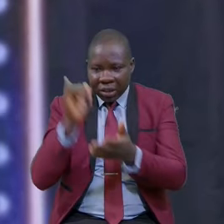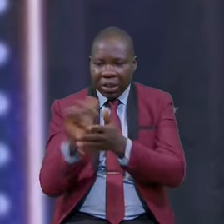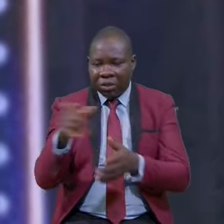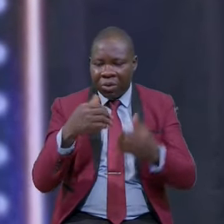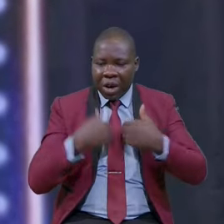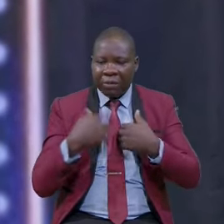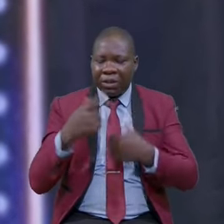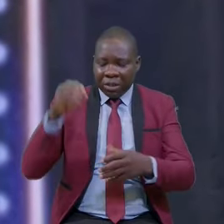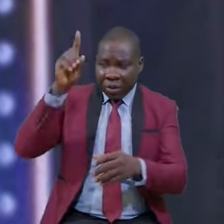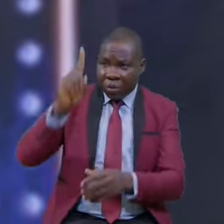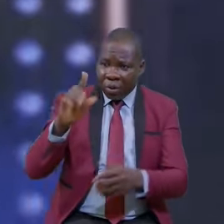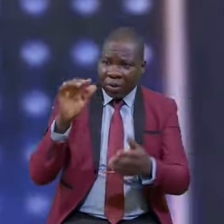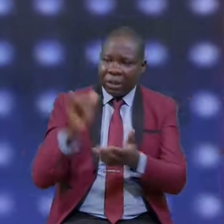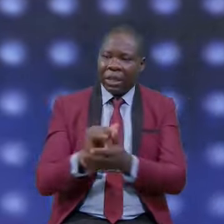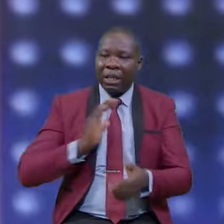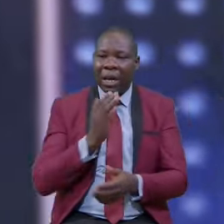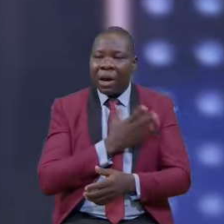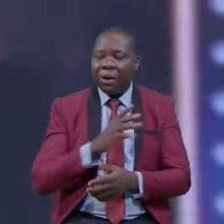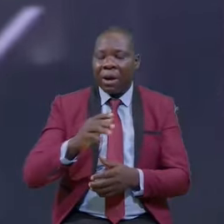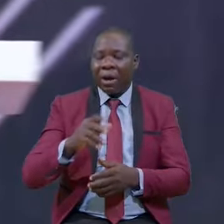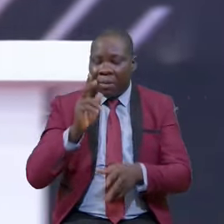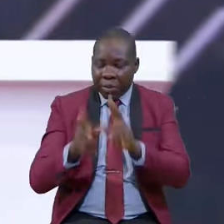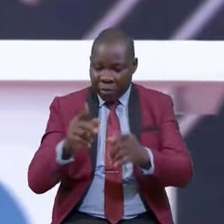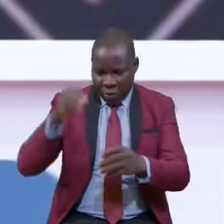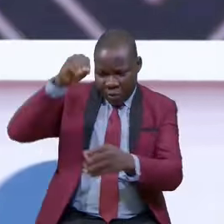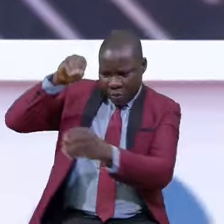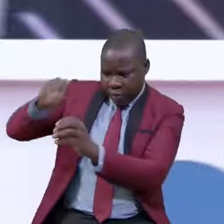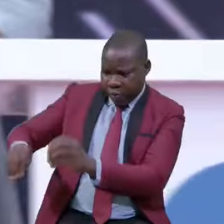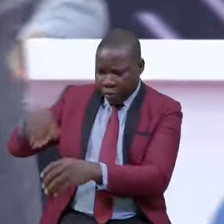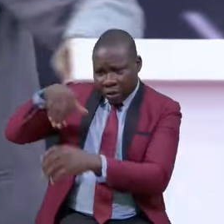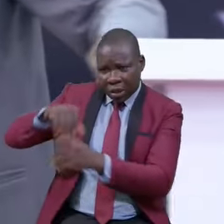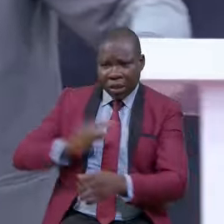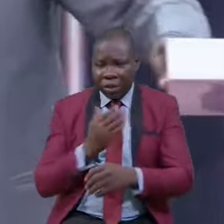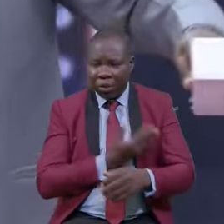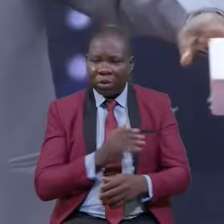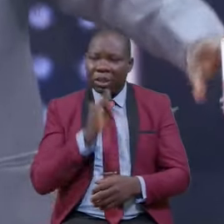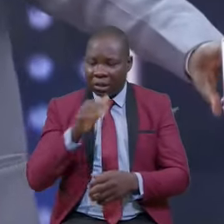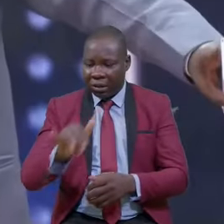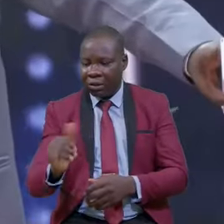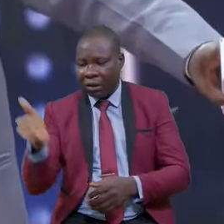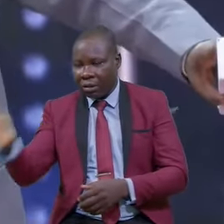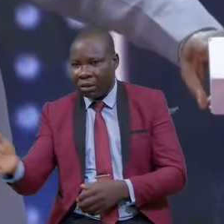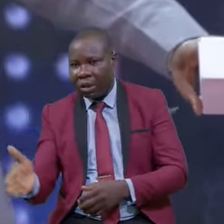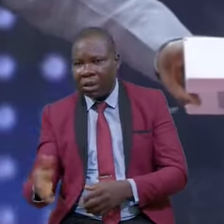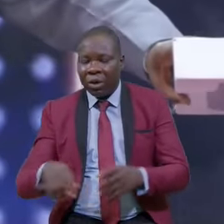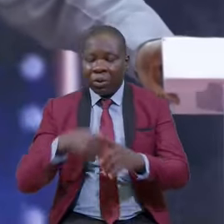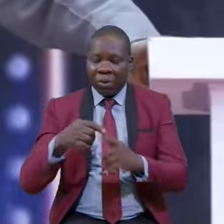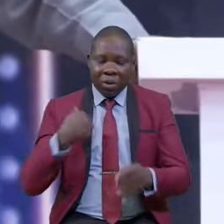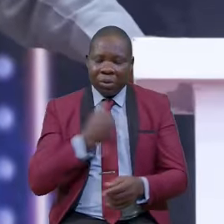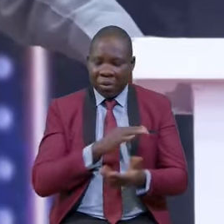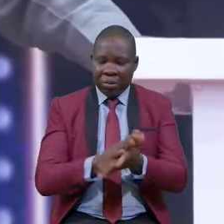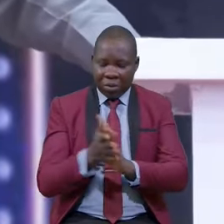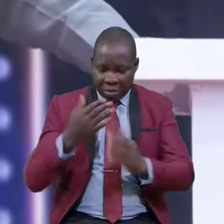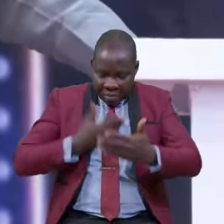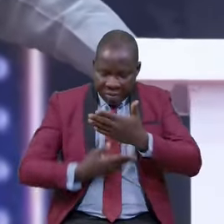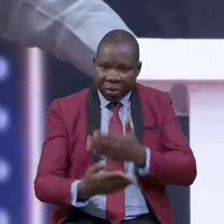là, la peur, la peur. Maintenant, nous sommes nés de nouveau, mais la peur qu'ils ont placée dans nos cœurs est toujours là. Ne